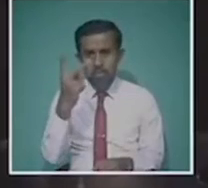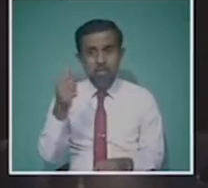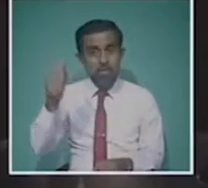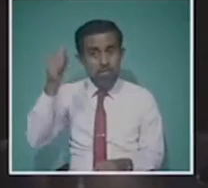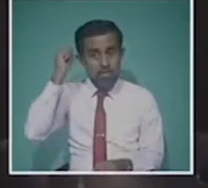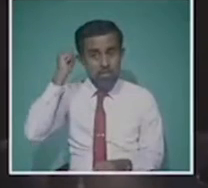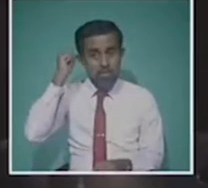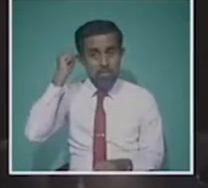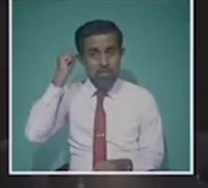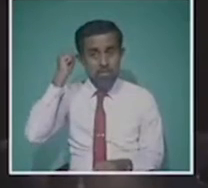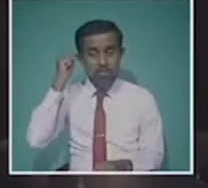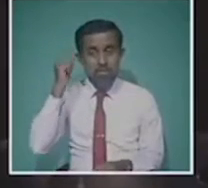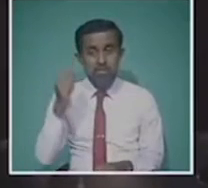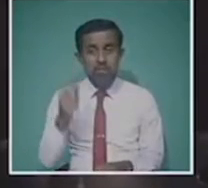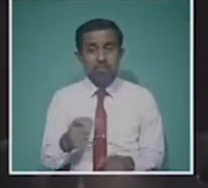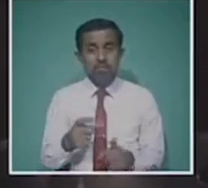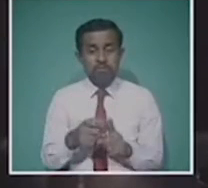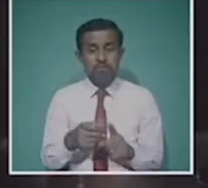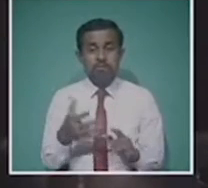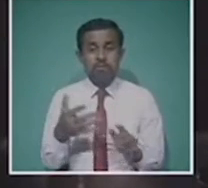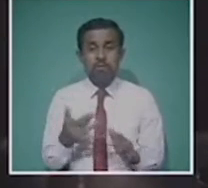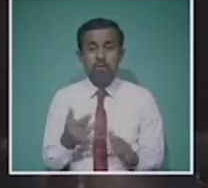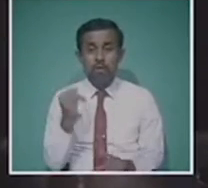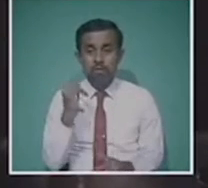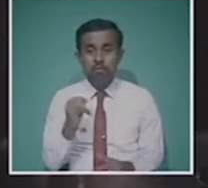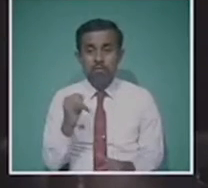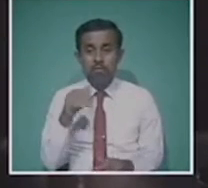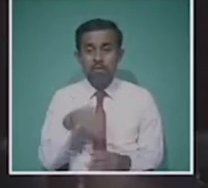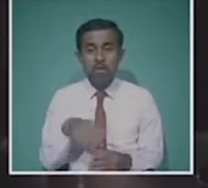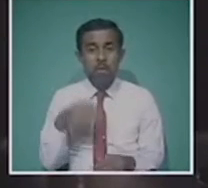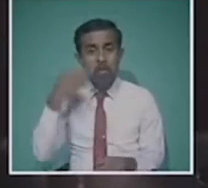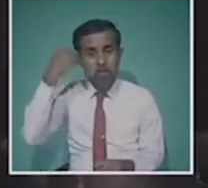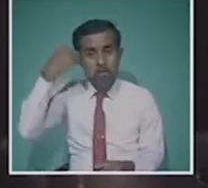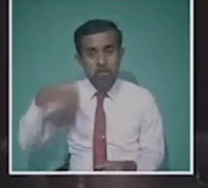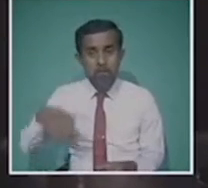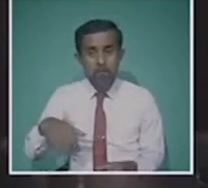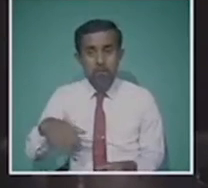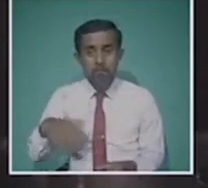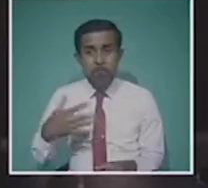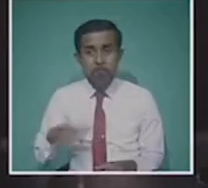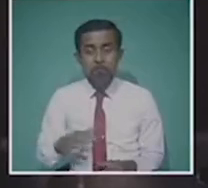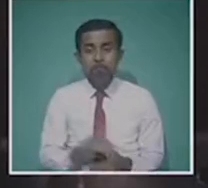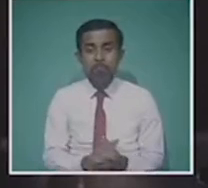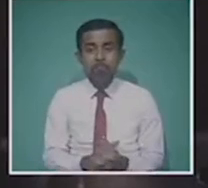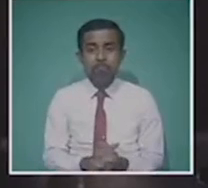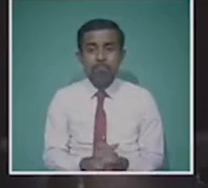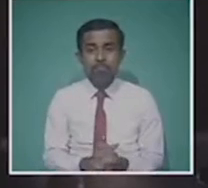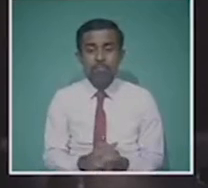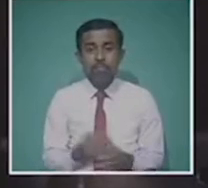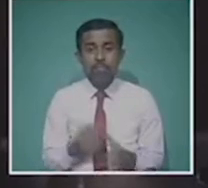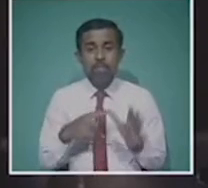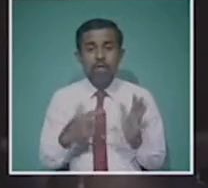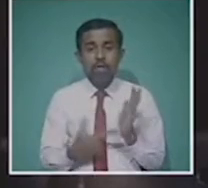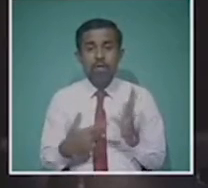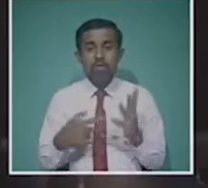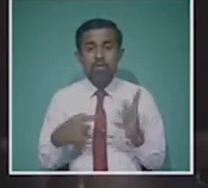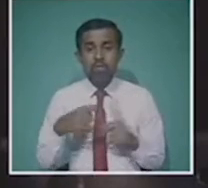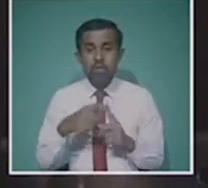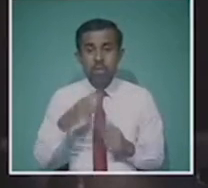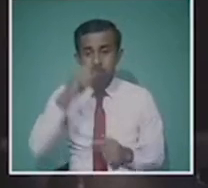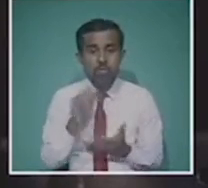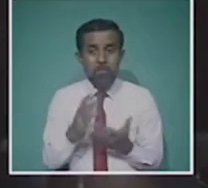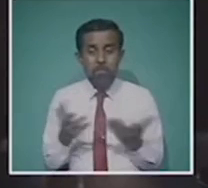மிக மோசமாக ஒரு வன்முறை மூலமாக கொல்லப்பட்ட அத்துக்குரலை அத்தனகல எம்பி அத்துக்குரலை அவர்களுடைய மரணம்